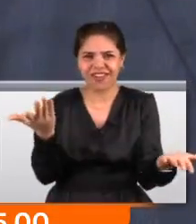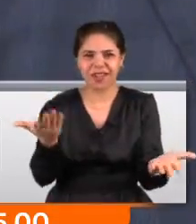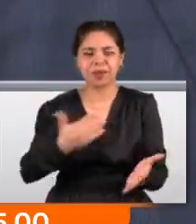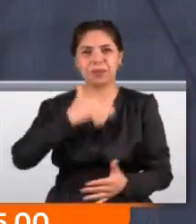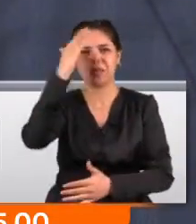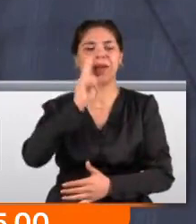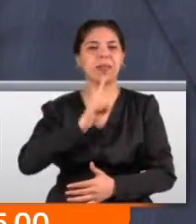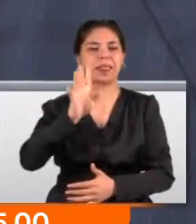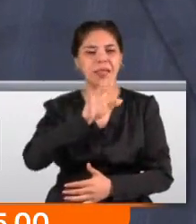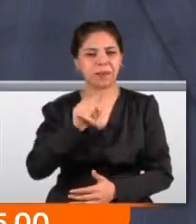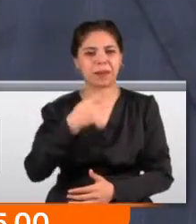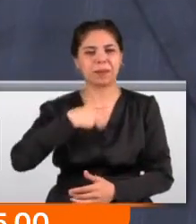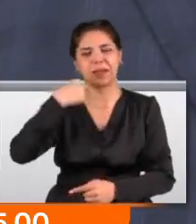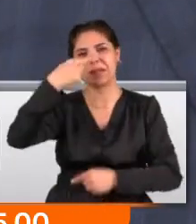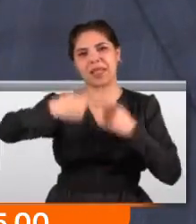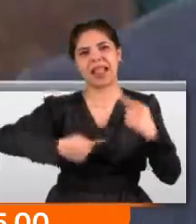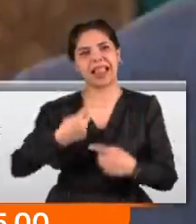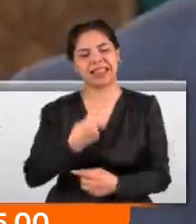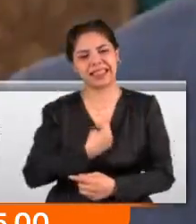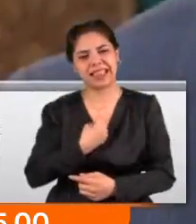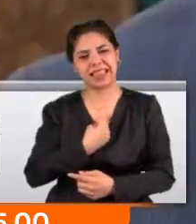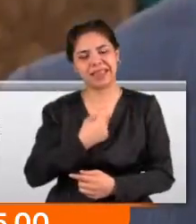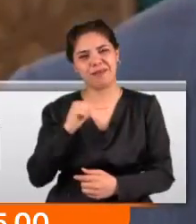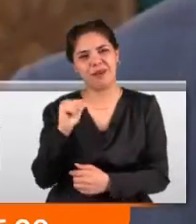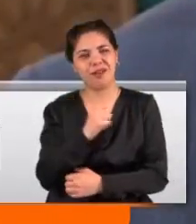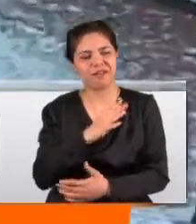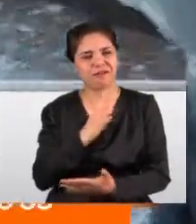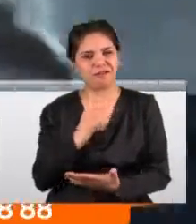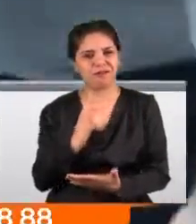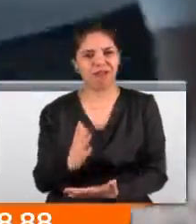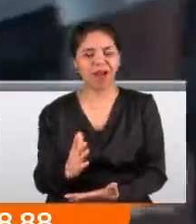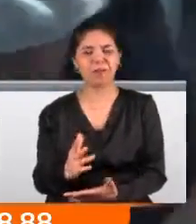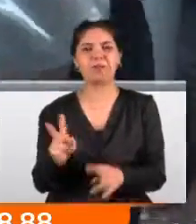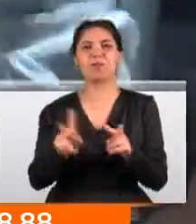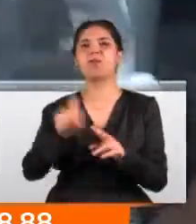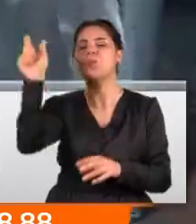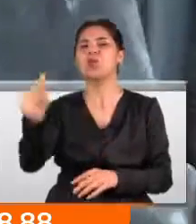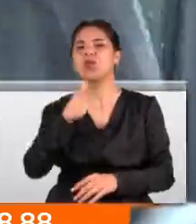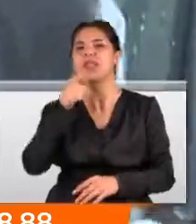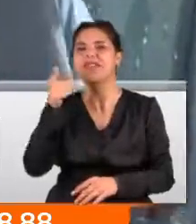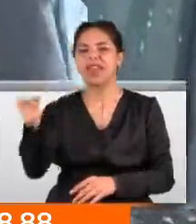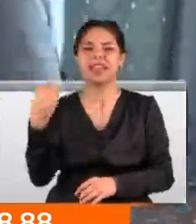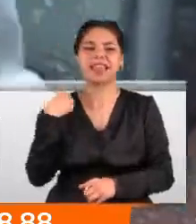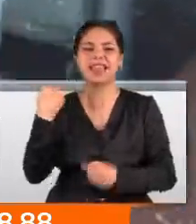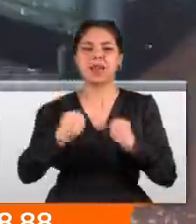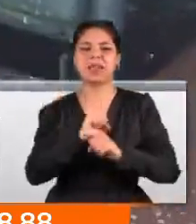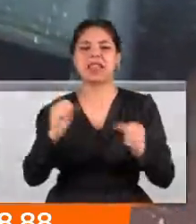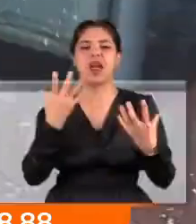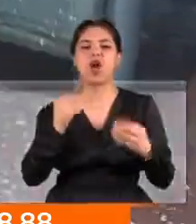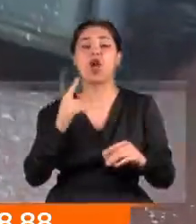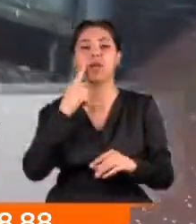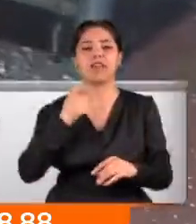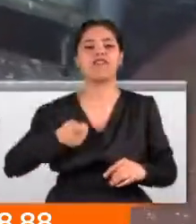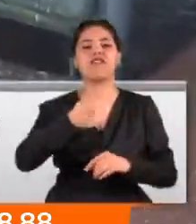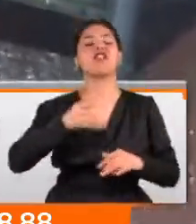Bayram temizliği bizim geleneklerimizde önemli bir yer tutar. Mustafa Varank yeni aracı çizilmesin diye